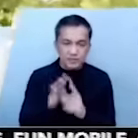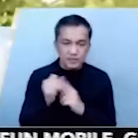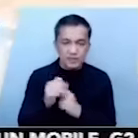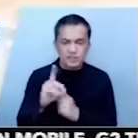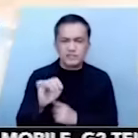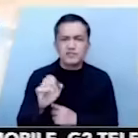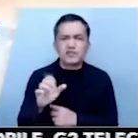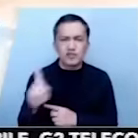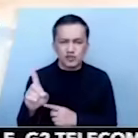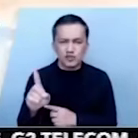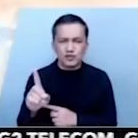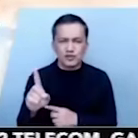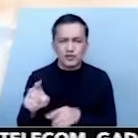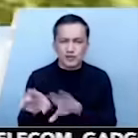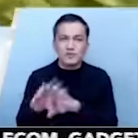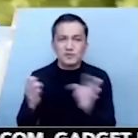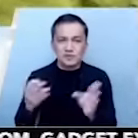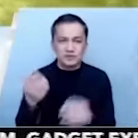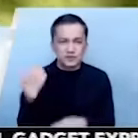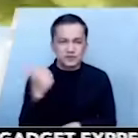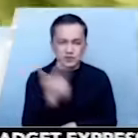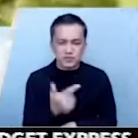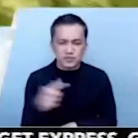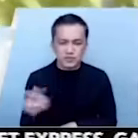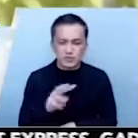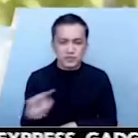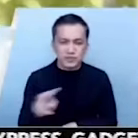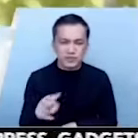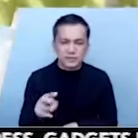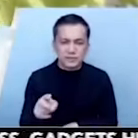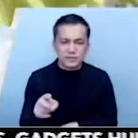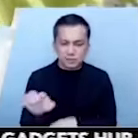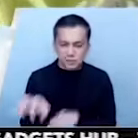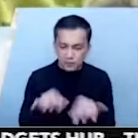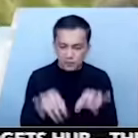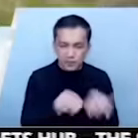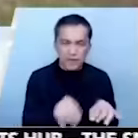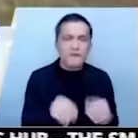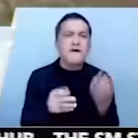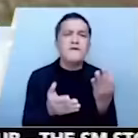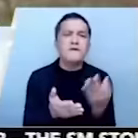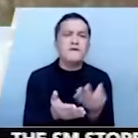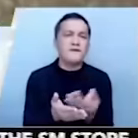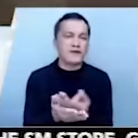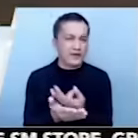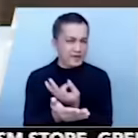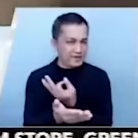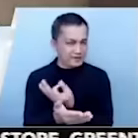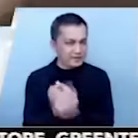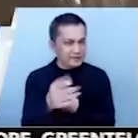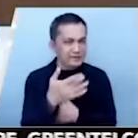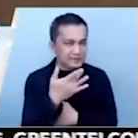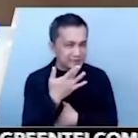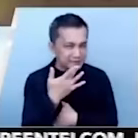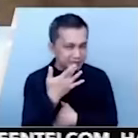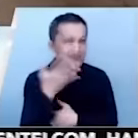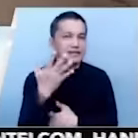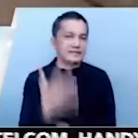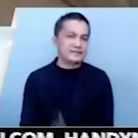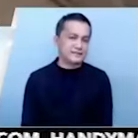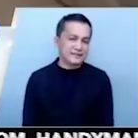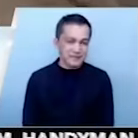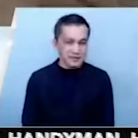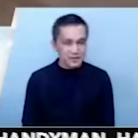binuksan noong 2022, ang inyong pinitas, fresh na fresh nyo ring matitikman. Pwedeng magpaluto